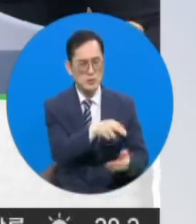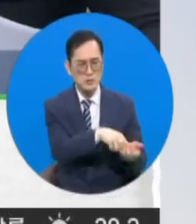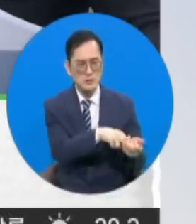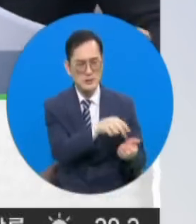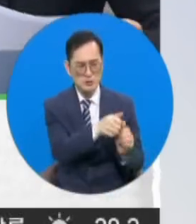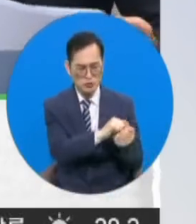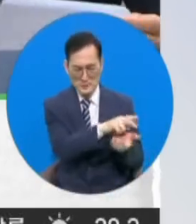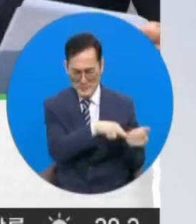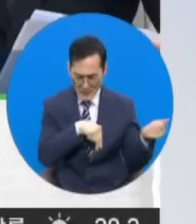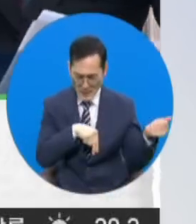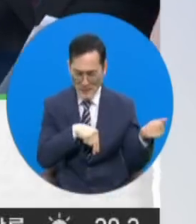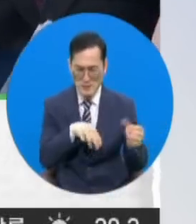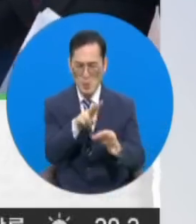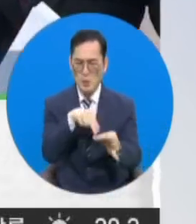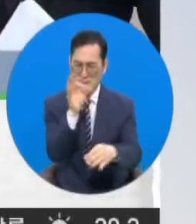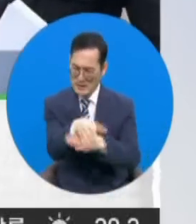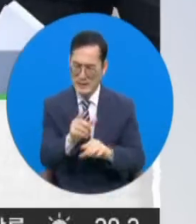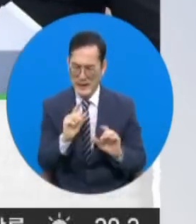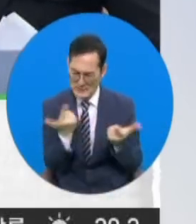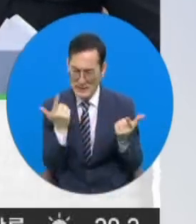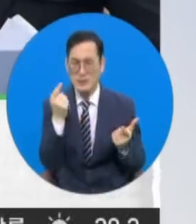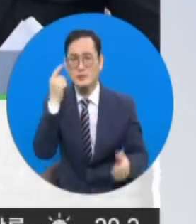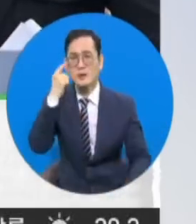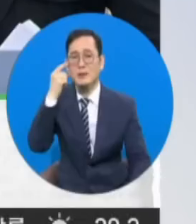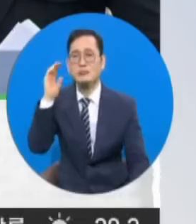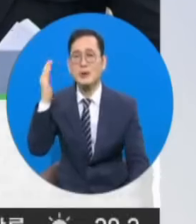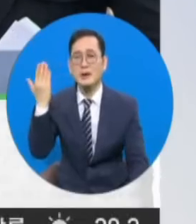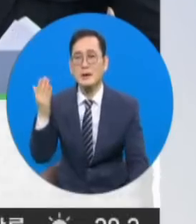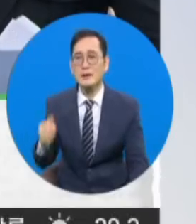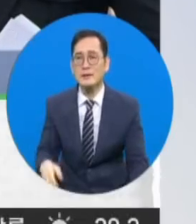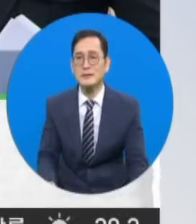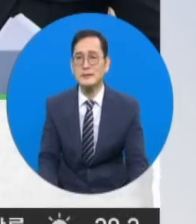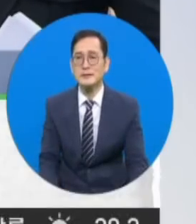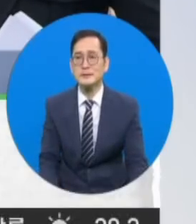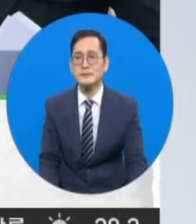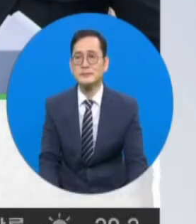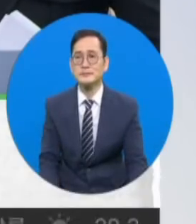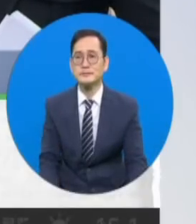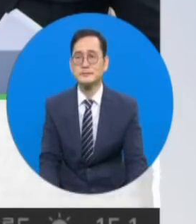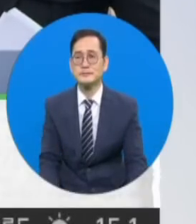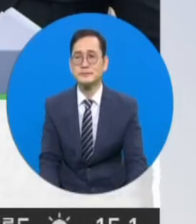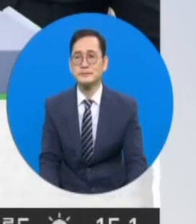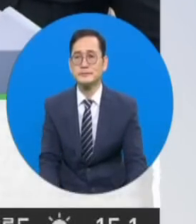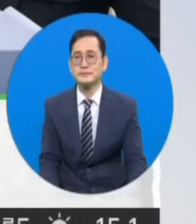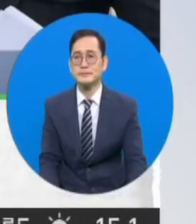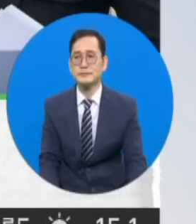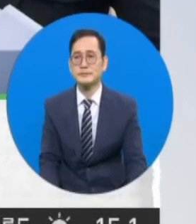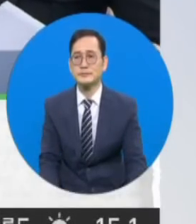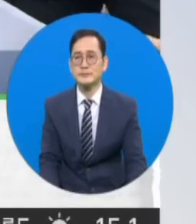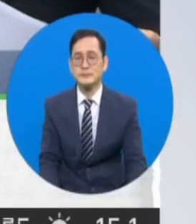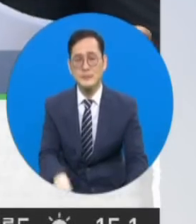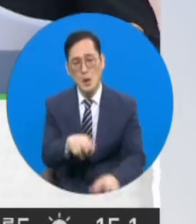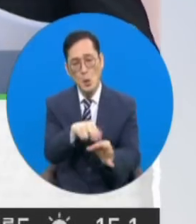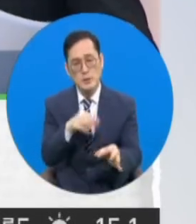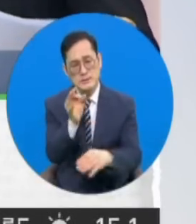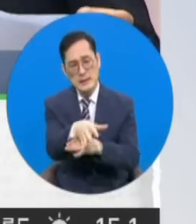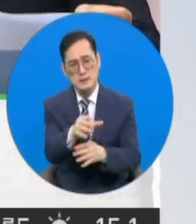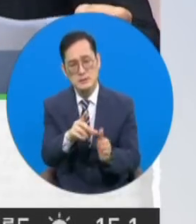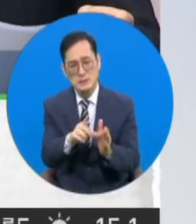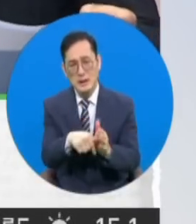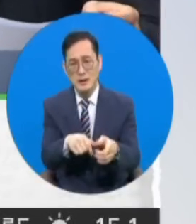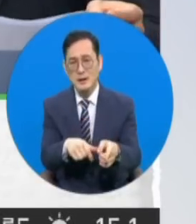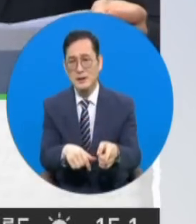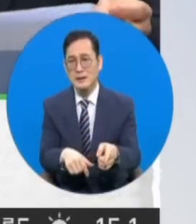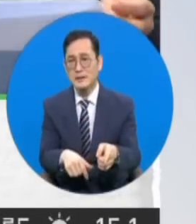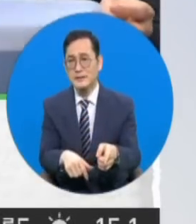상황은 근데 지금 코인 거래소에서 fi의 통보한 것은 뭐냐면 의심글에 대해서 우리가 이제 거래세